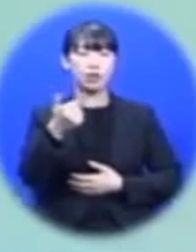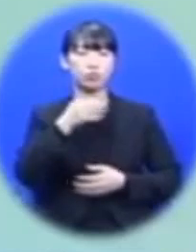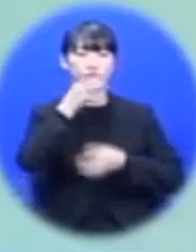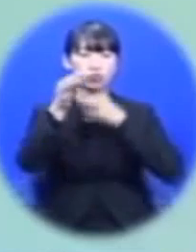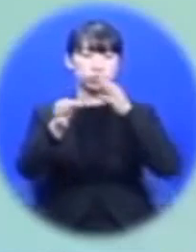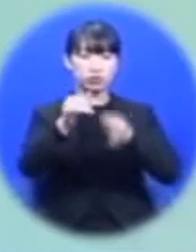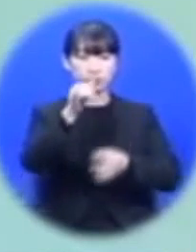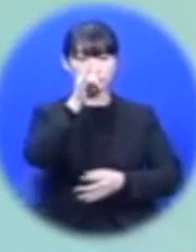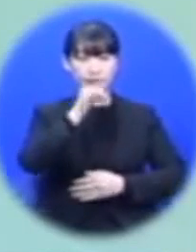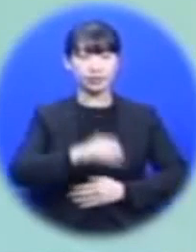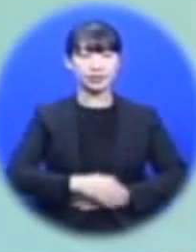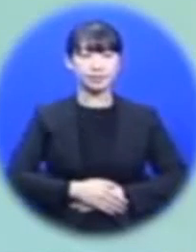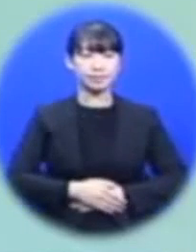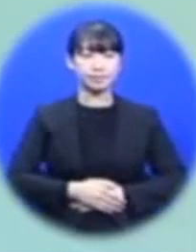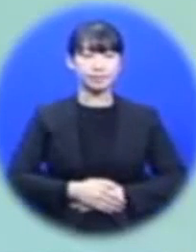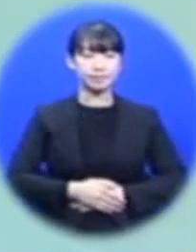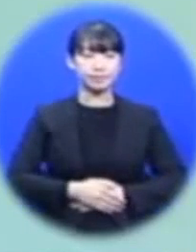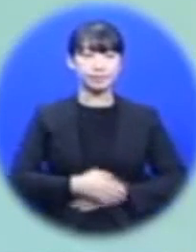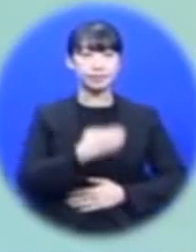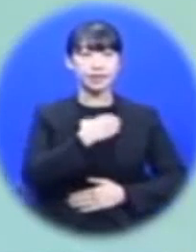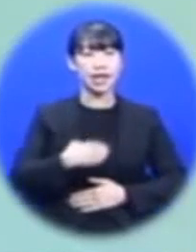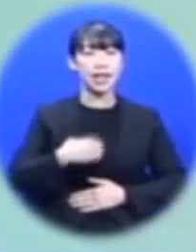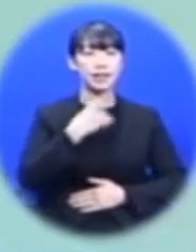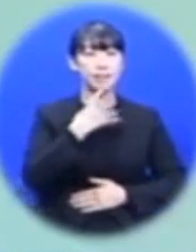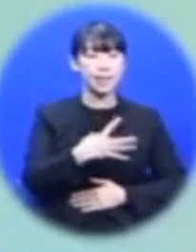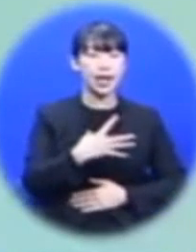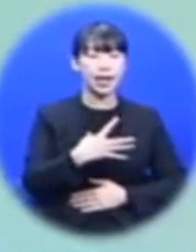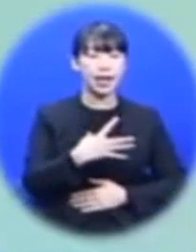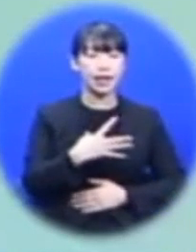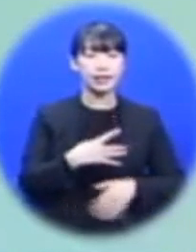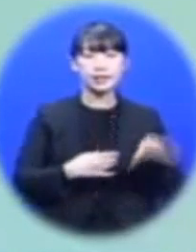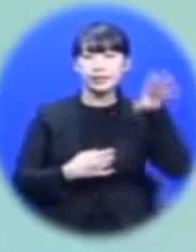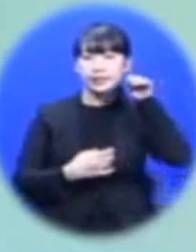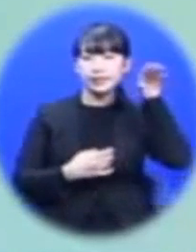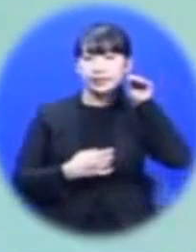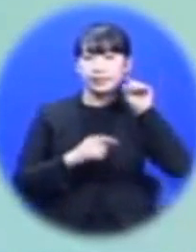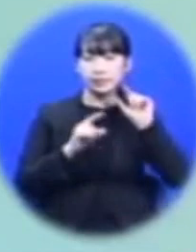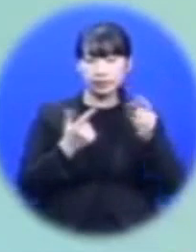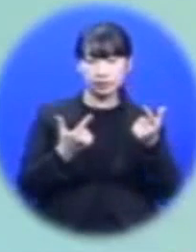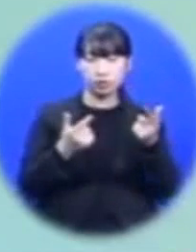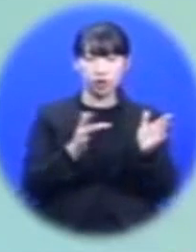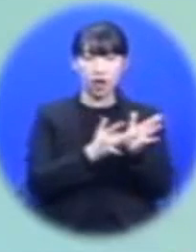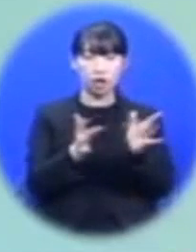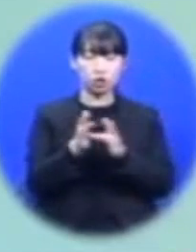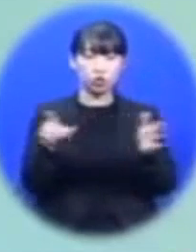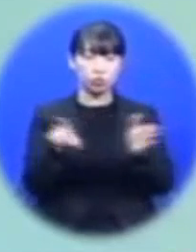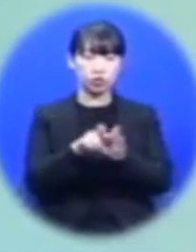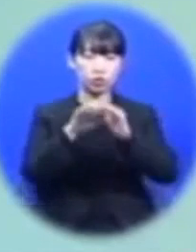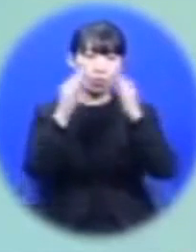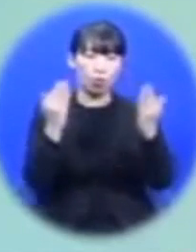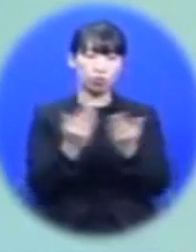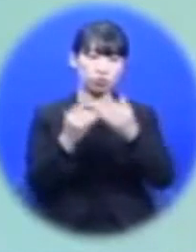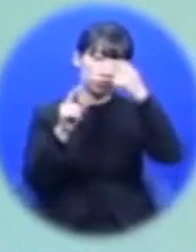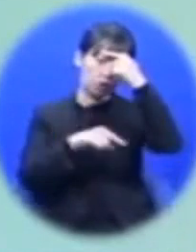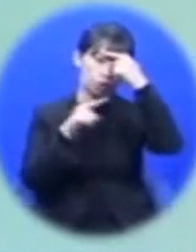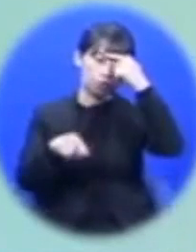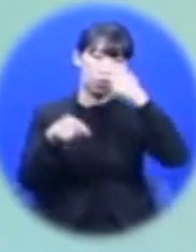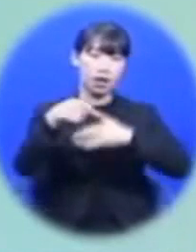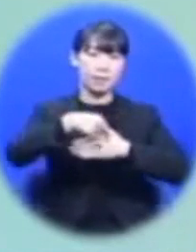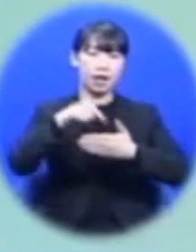제자들만 주님의 말씀을 드은게 아닙니다 예수를 믿는 모든 성도들은 다 그 마음에서부터